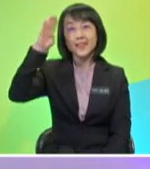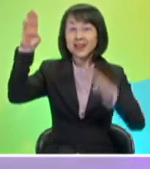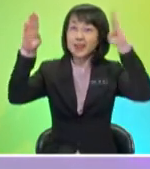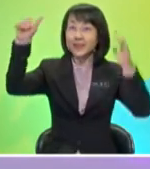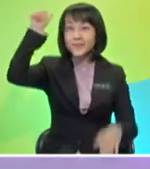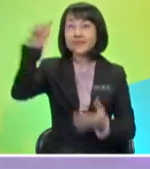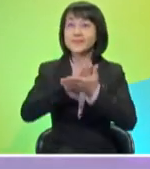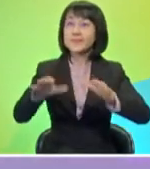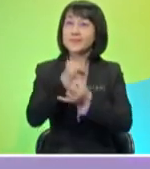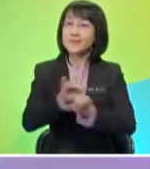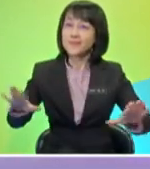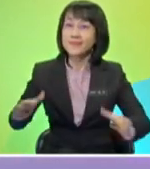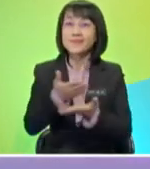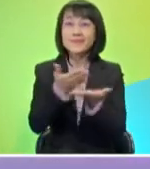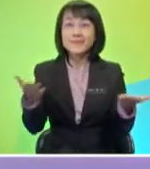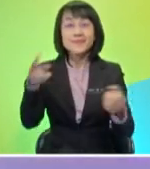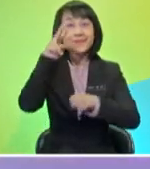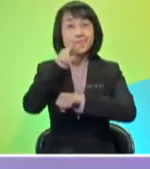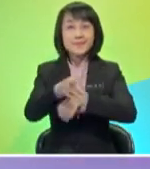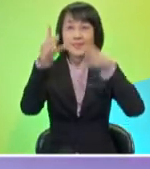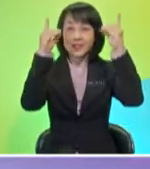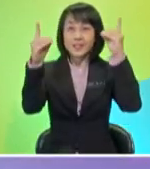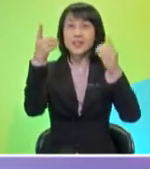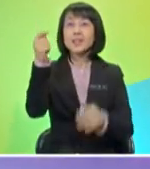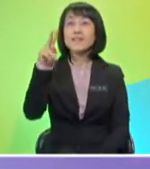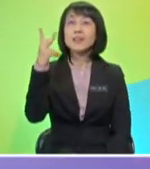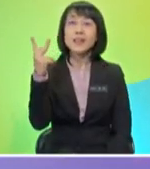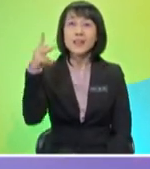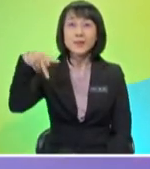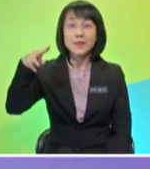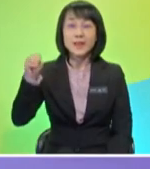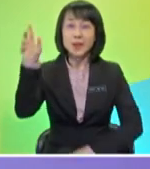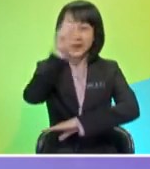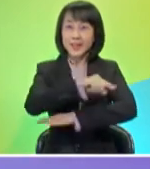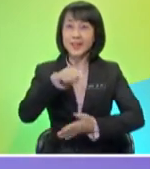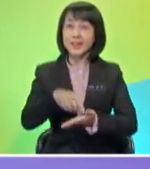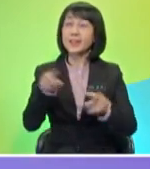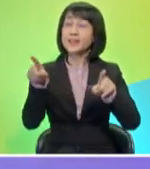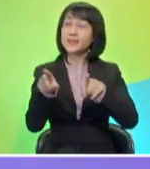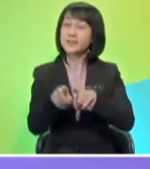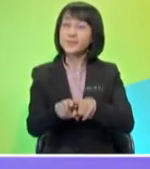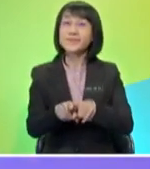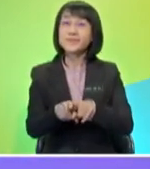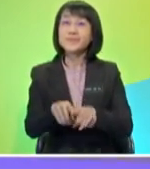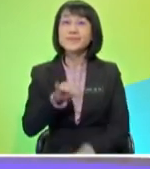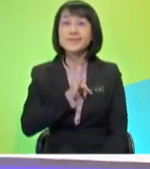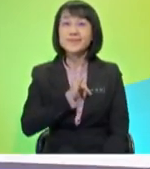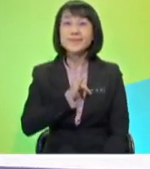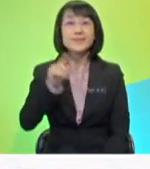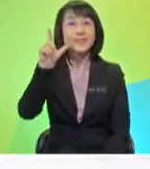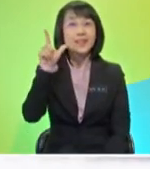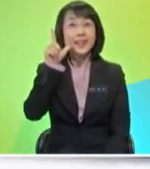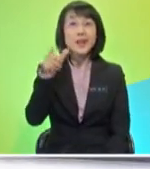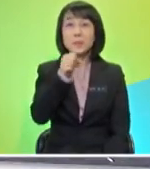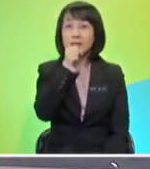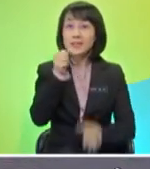Assalamualaikum, salam sejahtera. Anda sedang menyaksikan Didik TV KPM hari ini bersama-sama dengan saya, Ria, selaku pengacara anda. Apa khabar murid-murid di